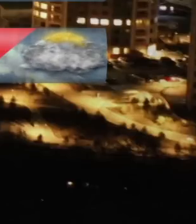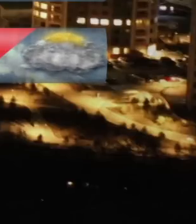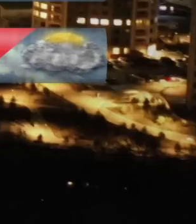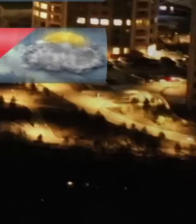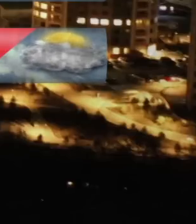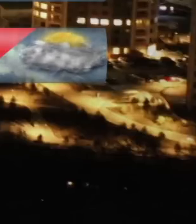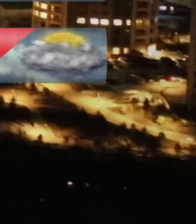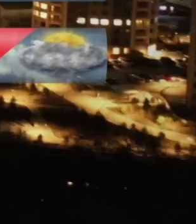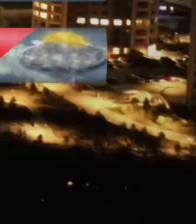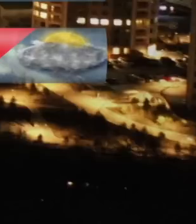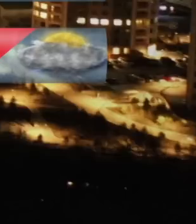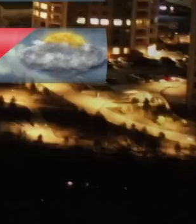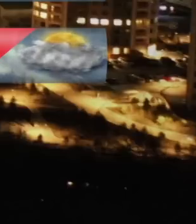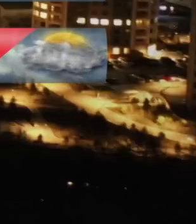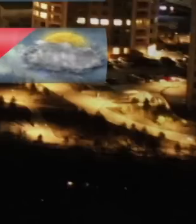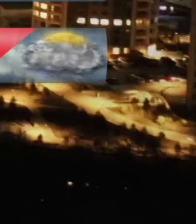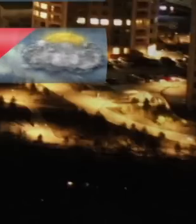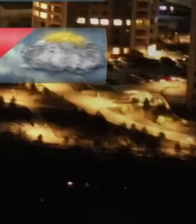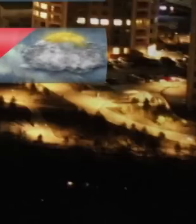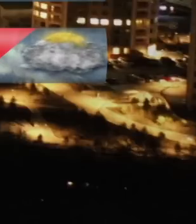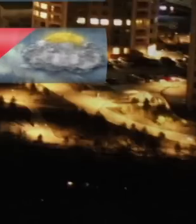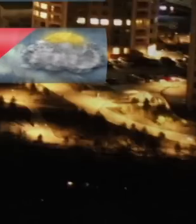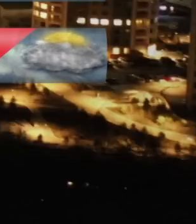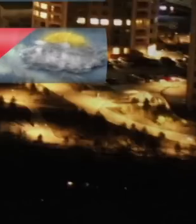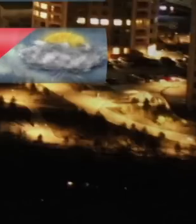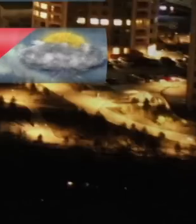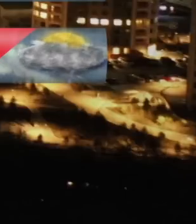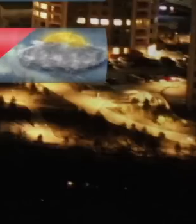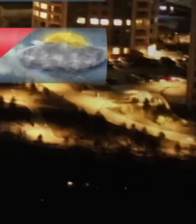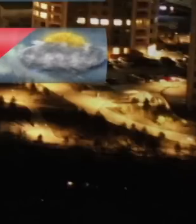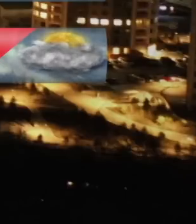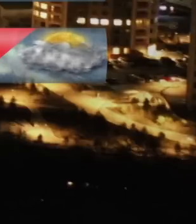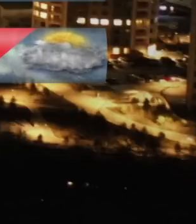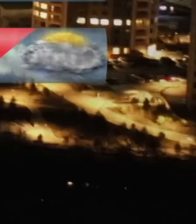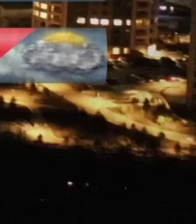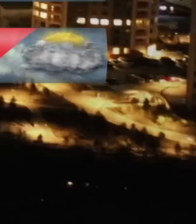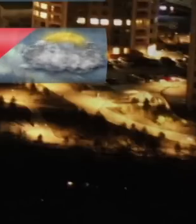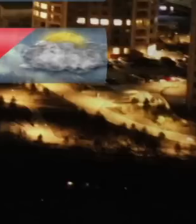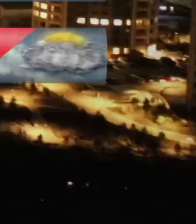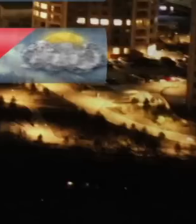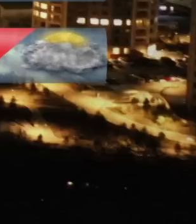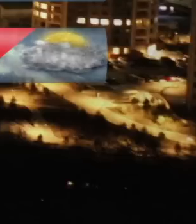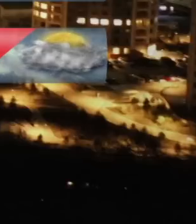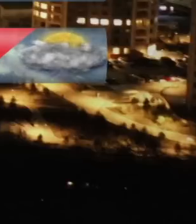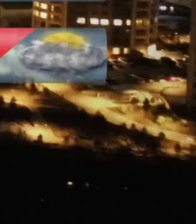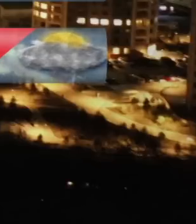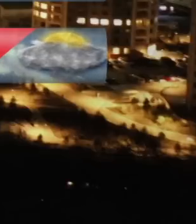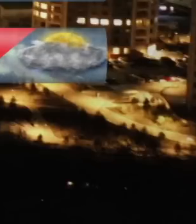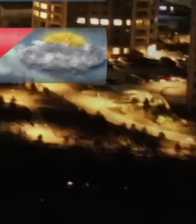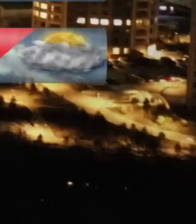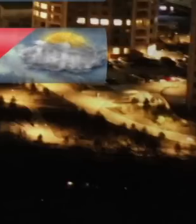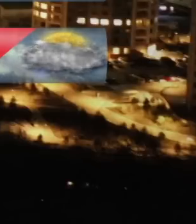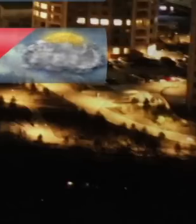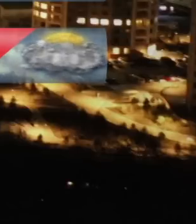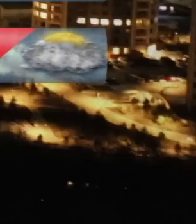байна. Эртлааны дав гарахтаа шөнө үршиж 12 градус дулаан. Өдөртөө бор орж 20 градус дулаан. Удагш та бүхэн цагийн хараа нэлэнгийн